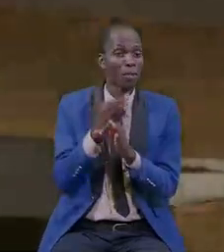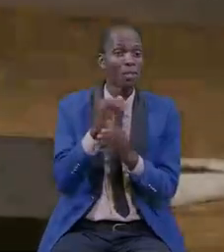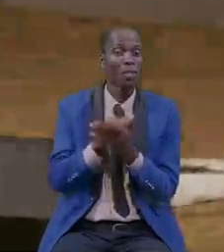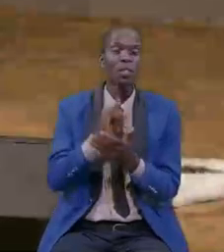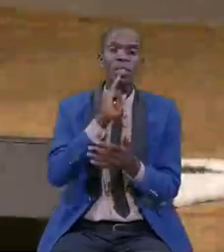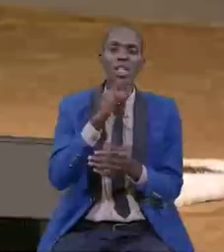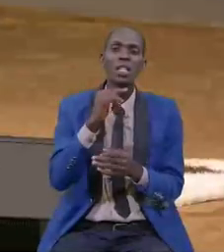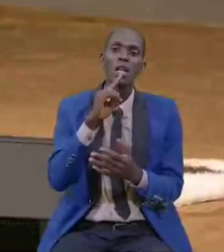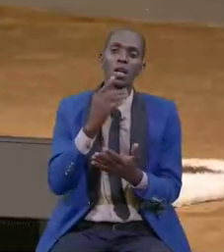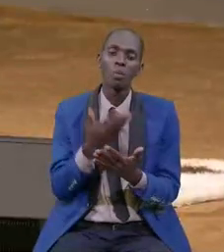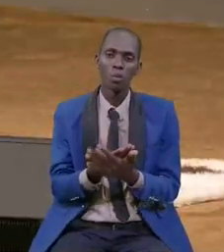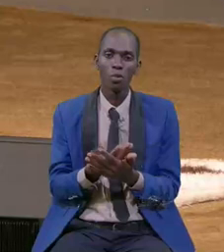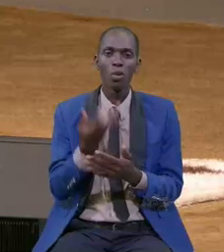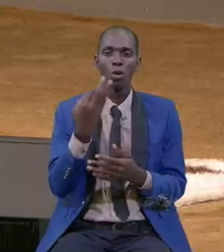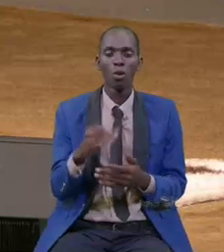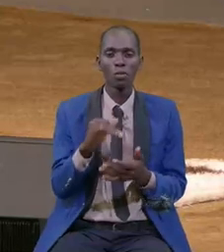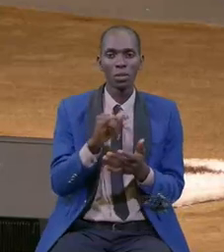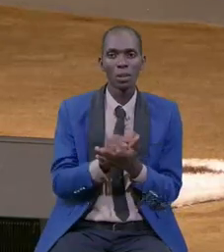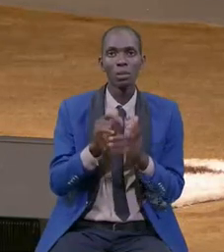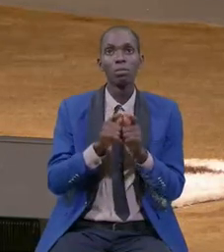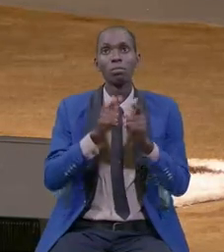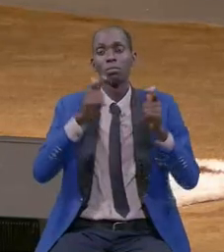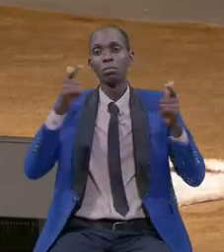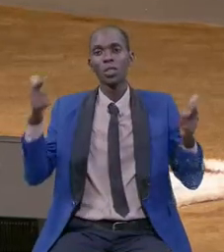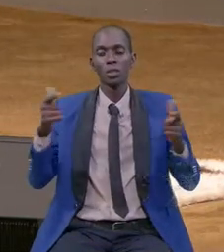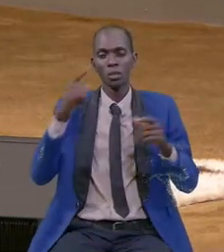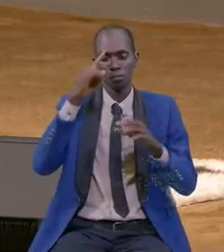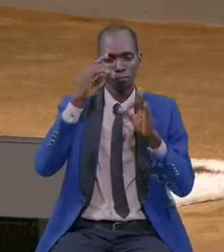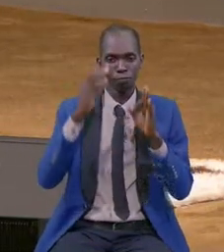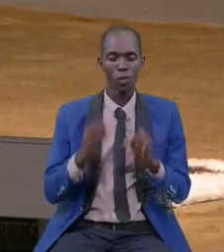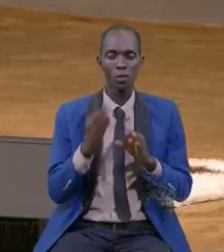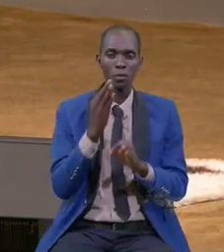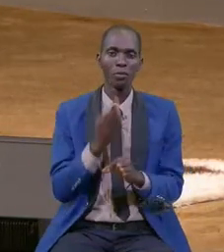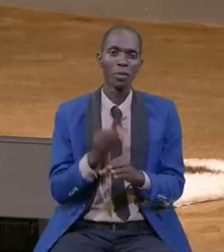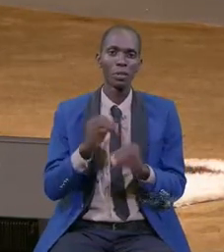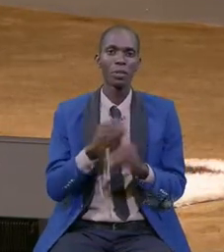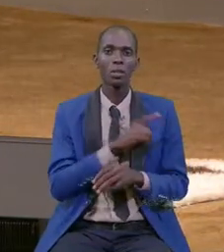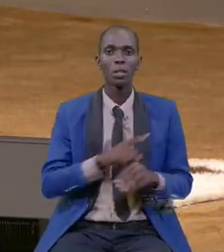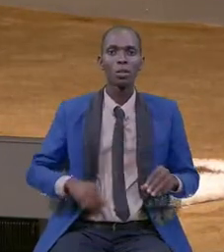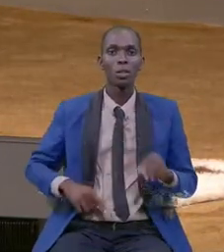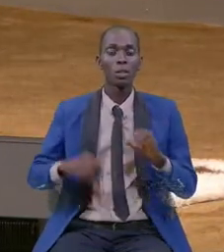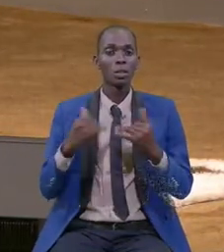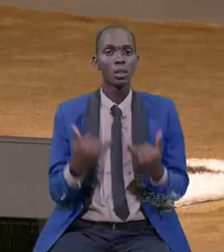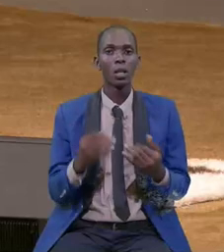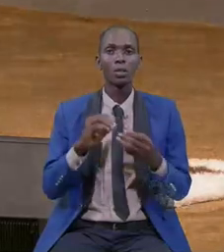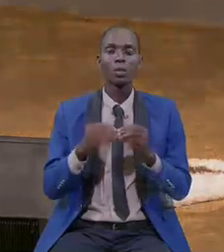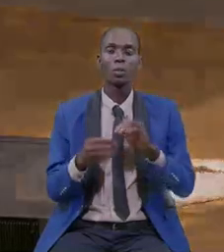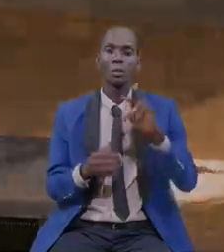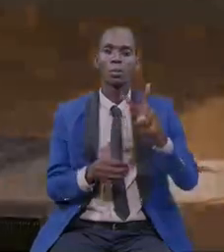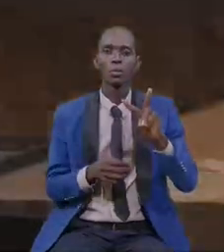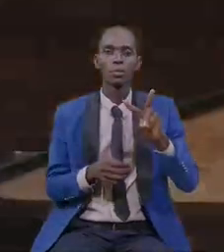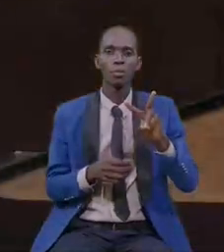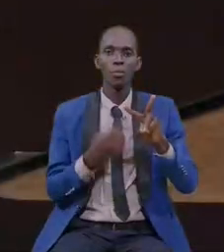dynamique la foi décisive dans le Seigneur sous-titre 2 nous parlons à présent